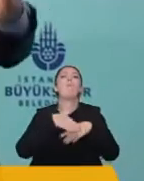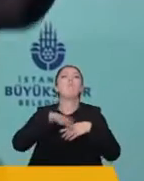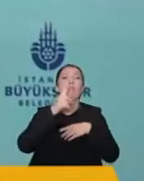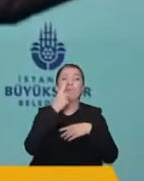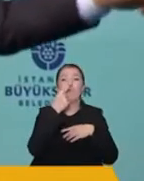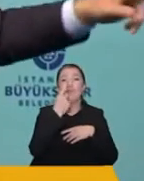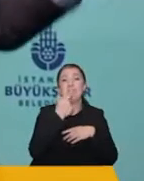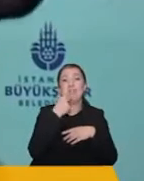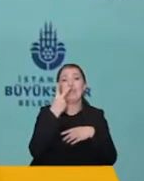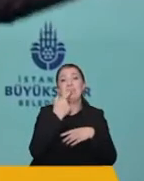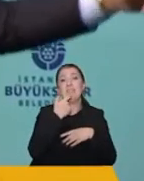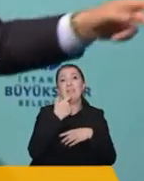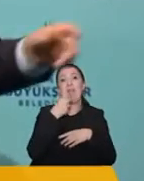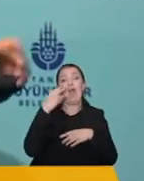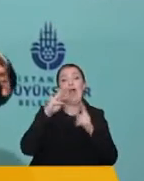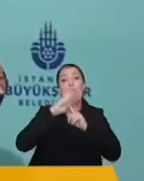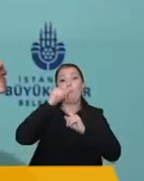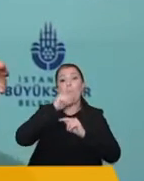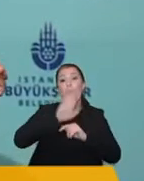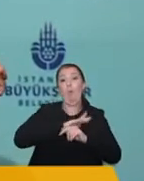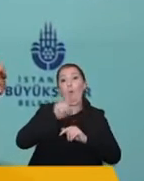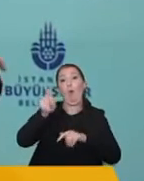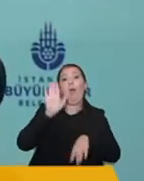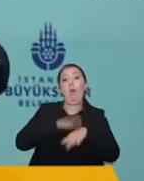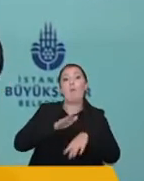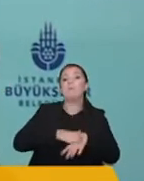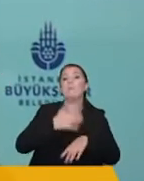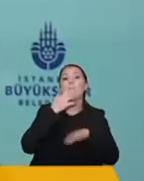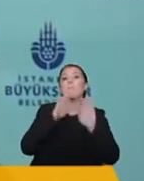1,5 yılda, 2 yılda Ekrem İmamoğlu'ndan istiyorsunuz?